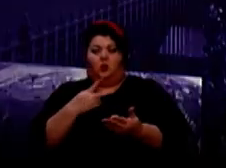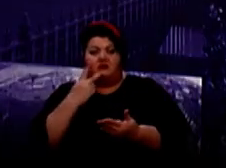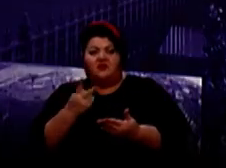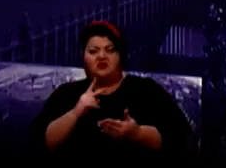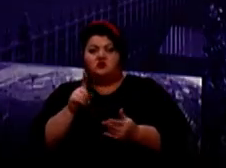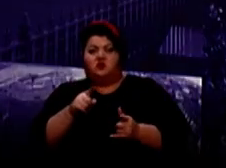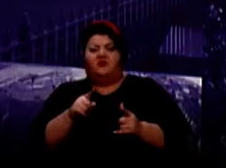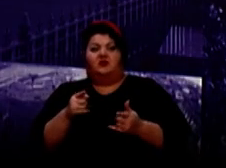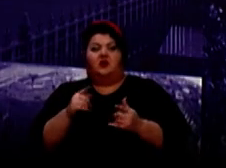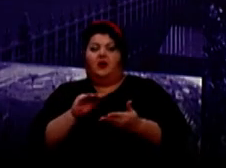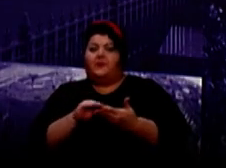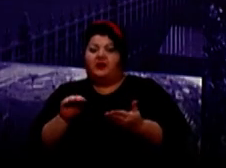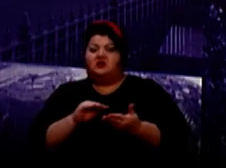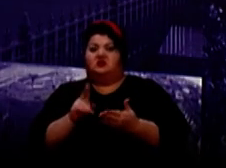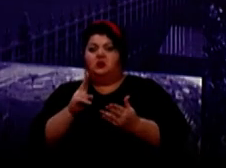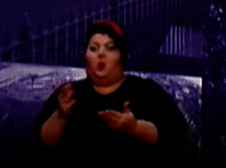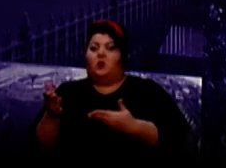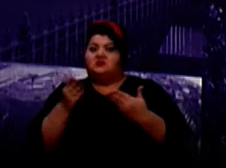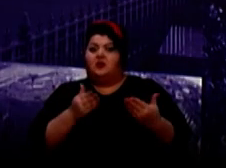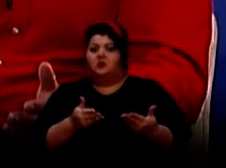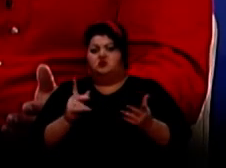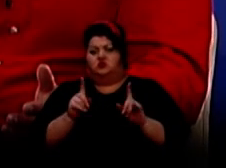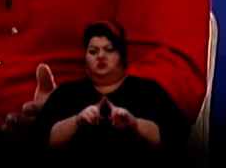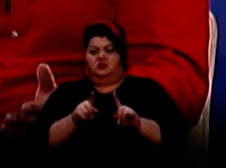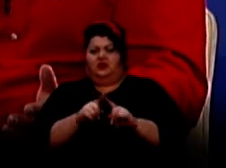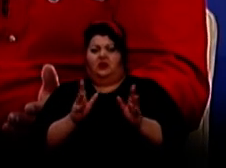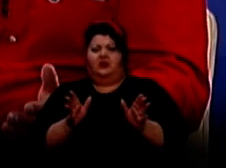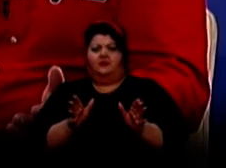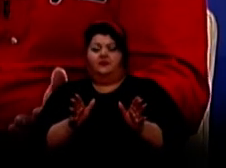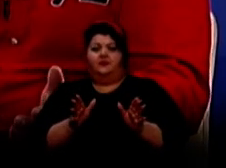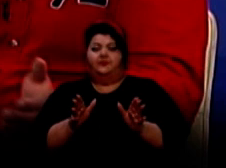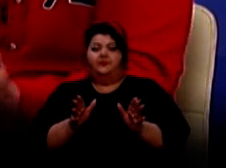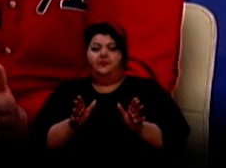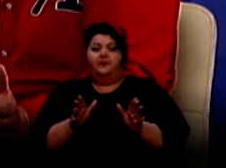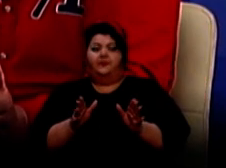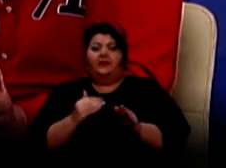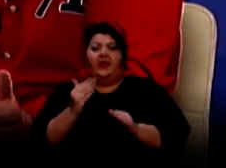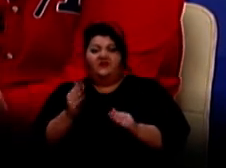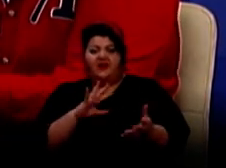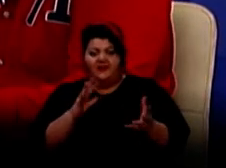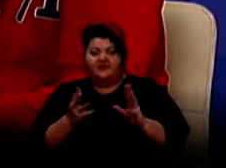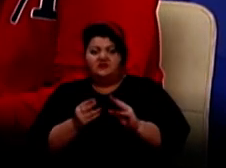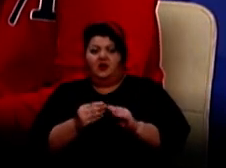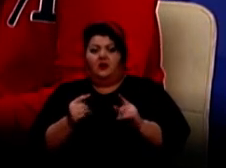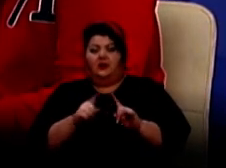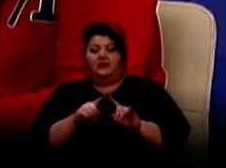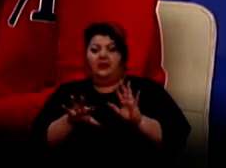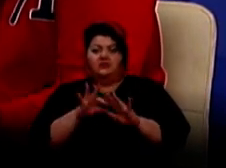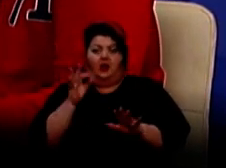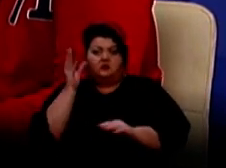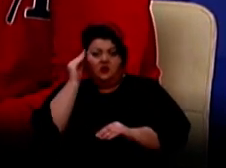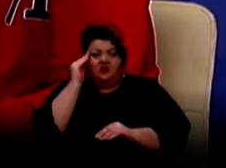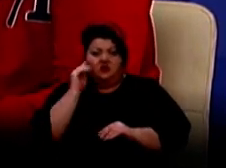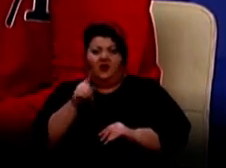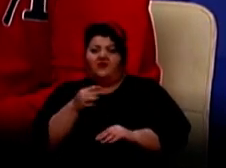ви там запрошуєте на засідання якісь. Ну, що це таке? Ви... Взагалі, в мене таке складається враження, що